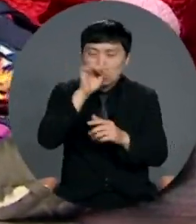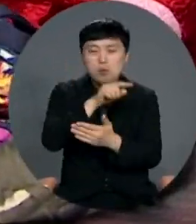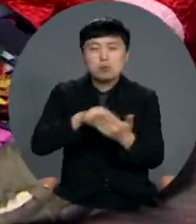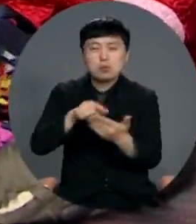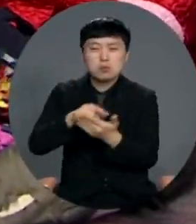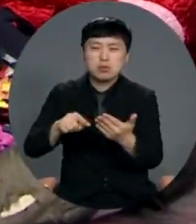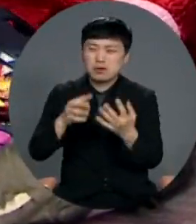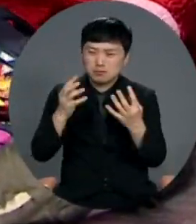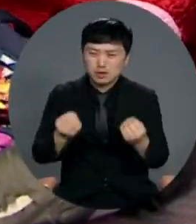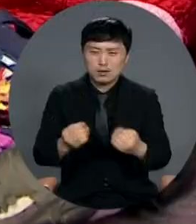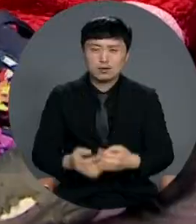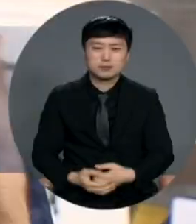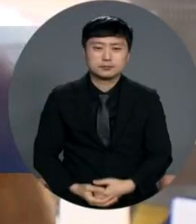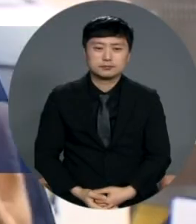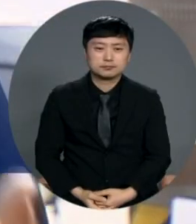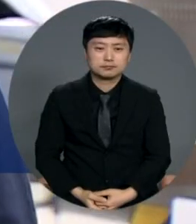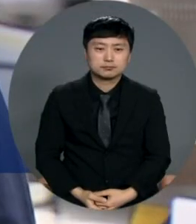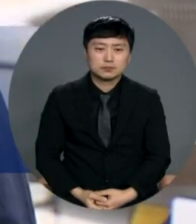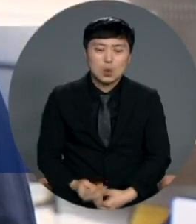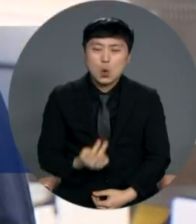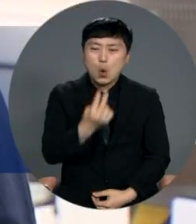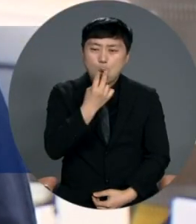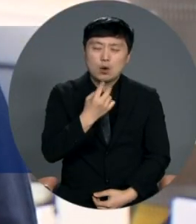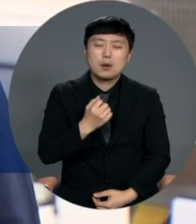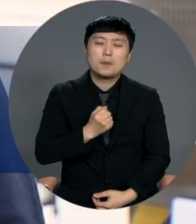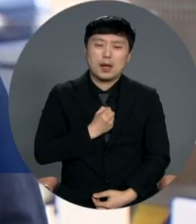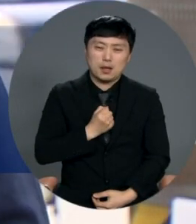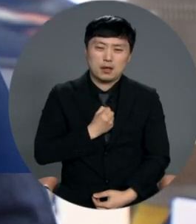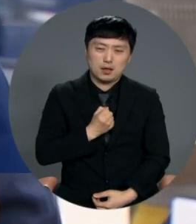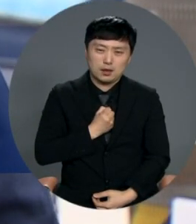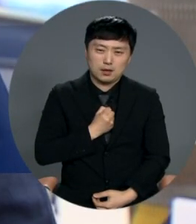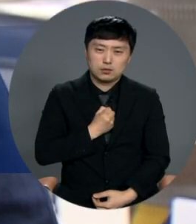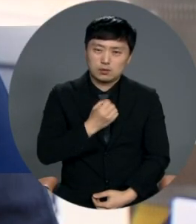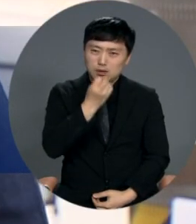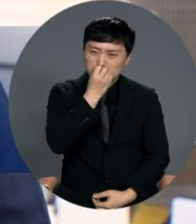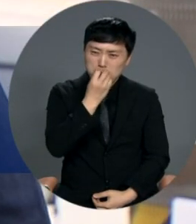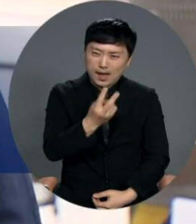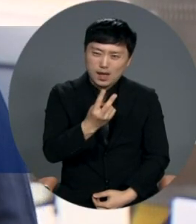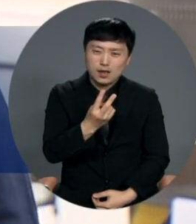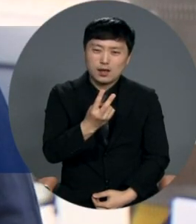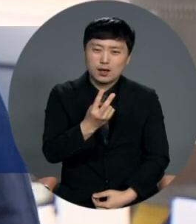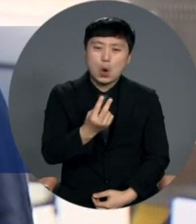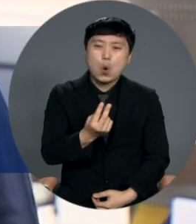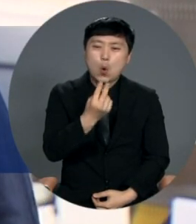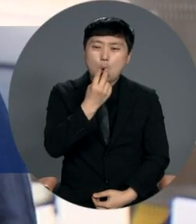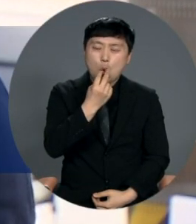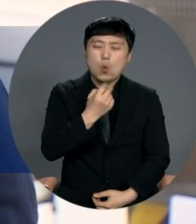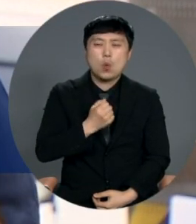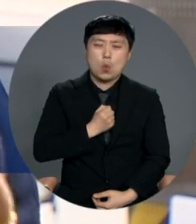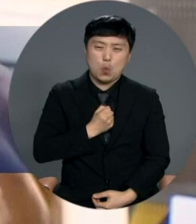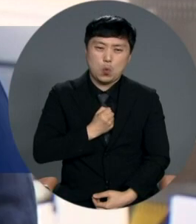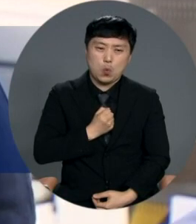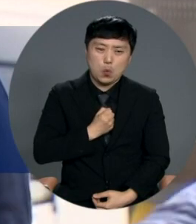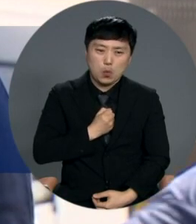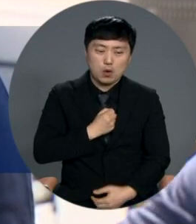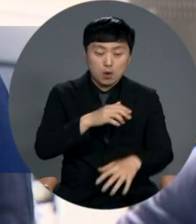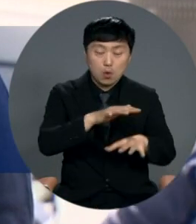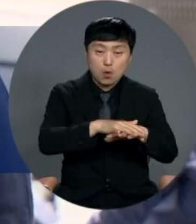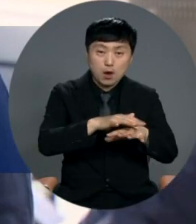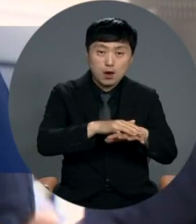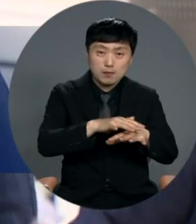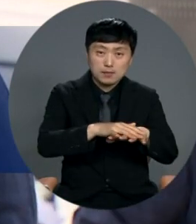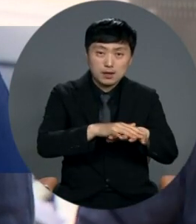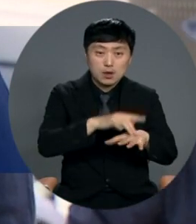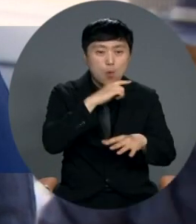어 때는 소기가 란히 호흡기가 란고 수원이나